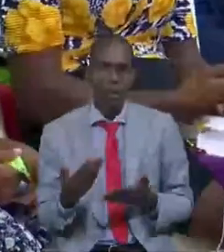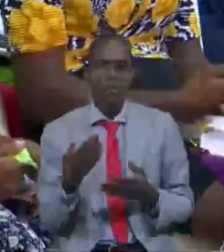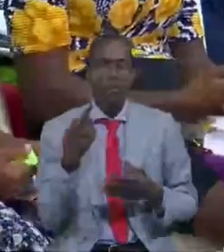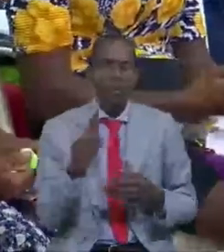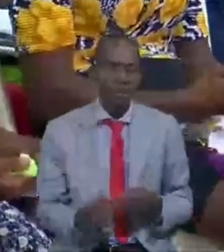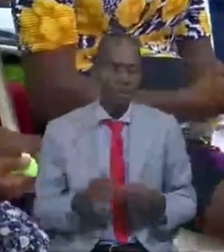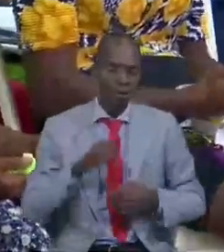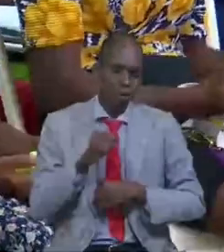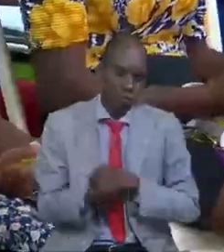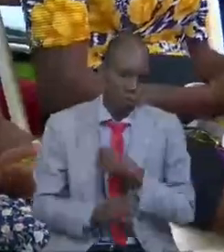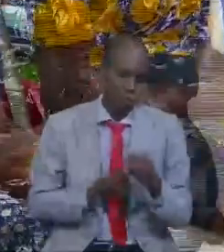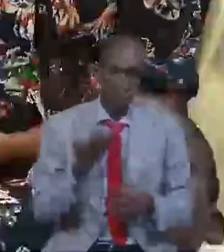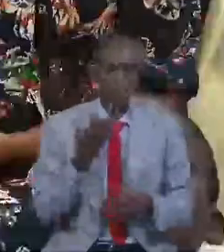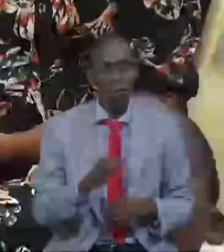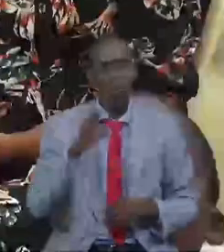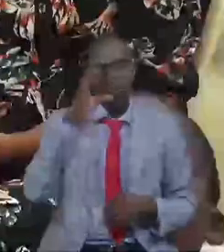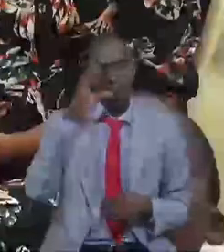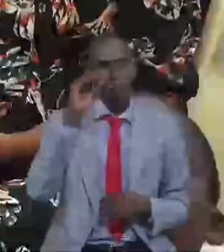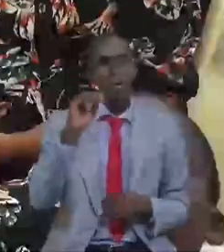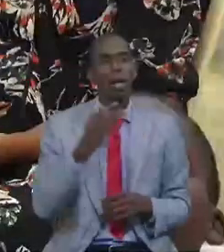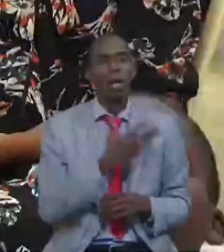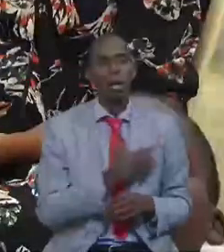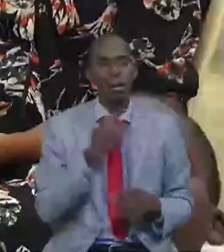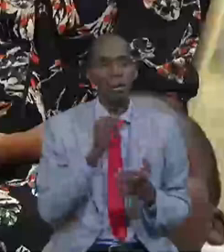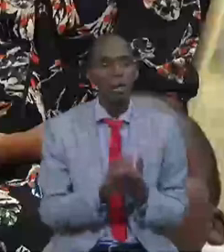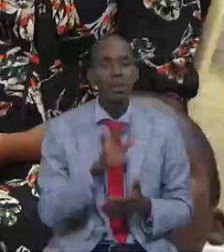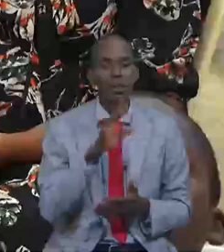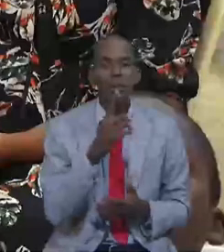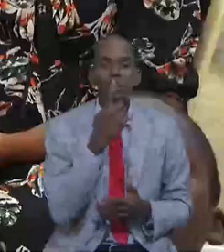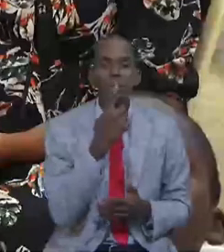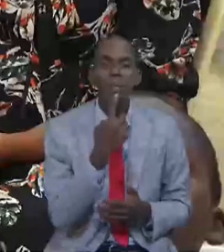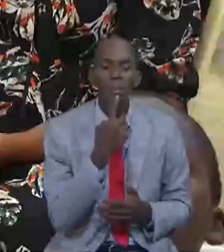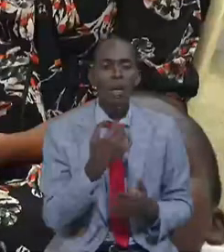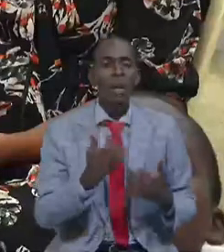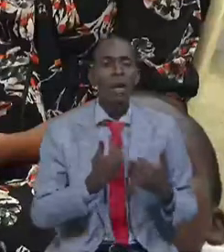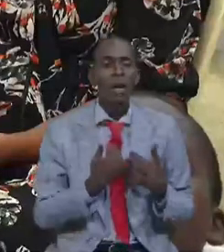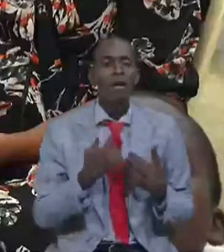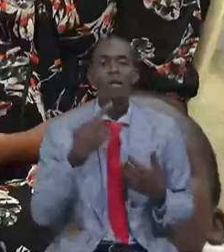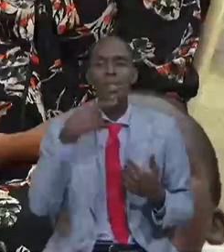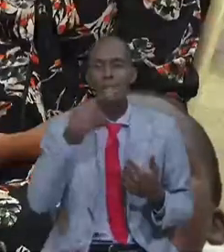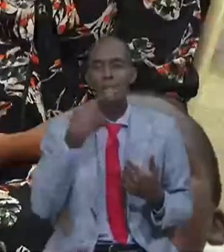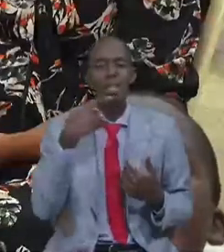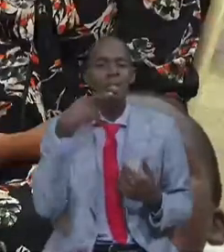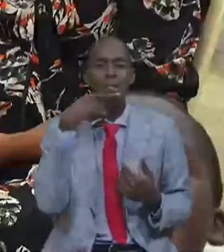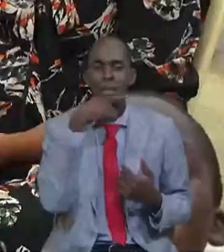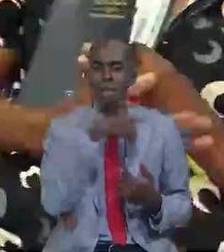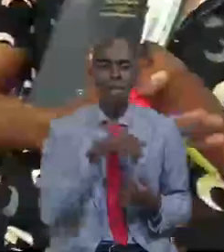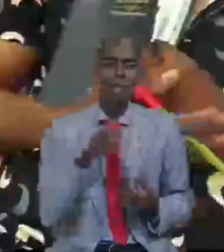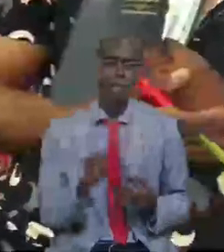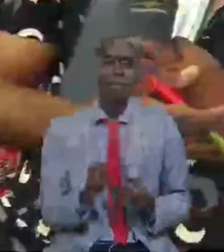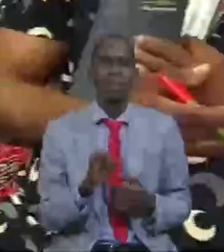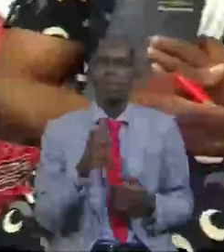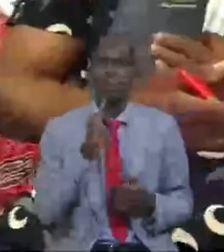dit, vos lèvres profèrent le mensonge. Est-ce qu'il y a quelqu'un là-bas qui va